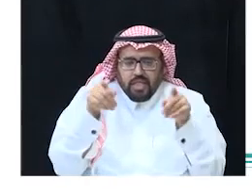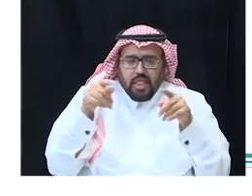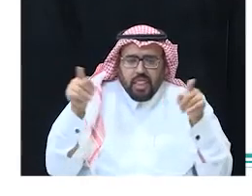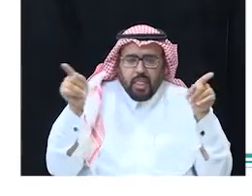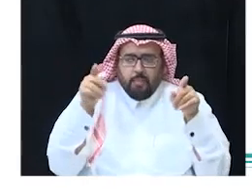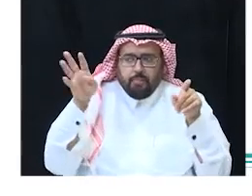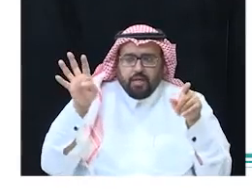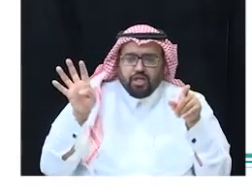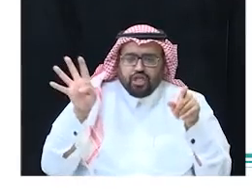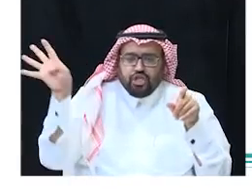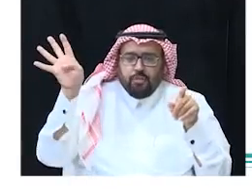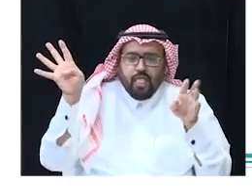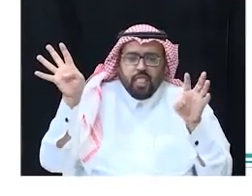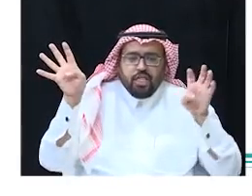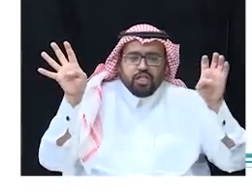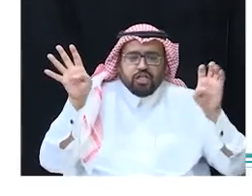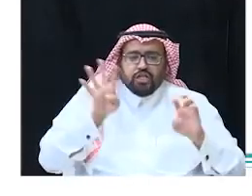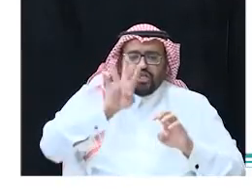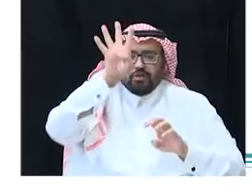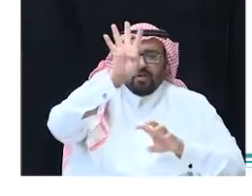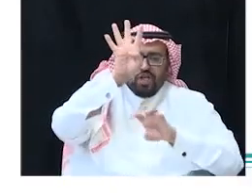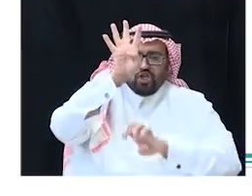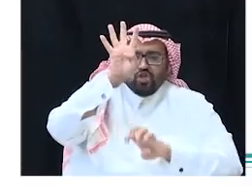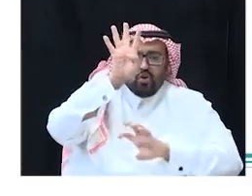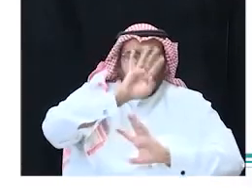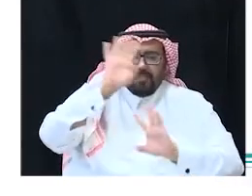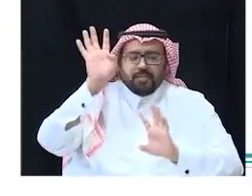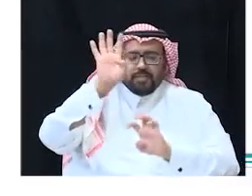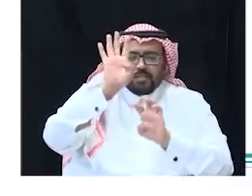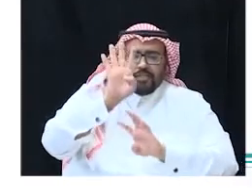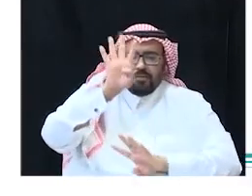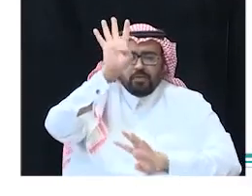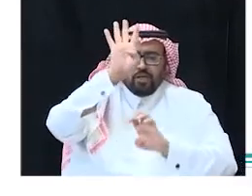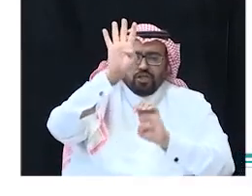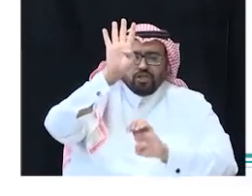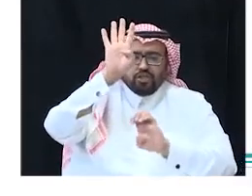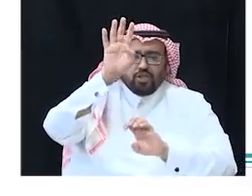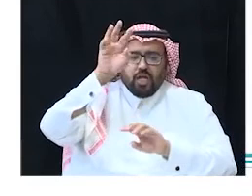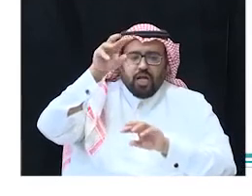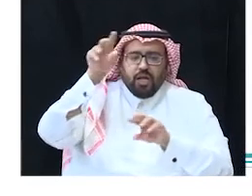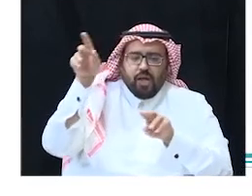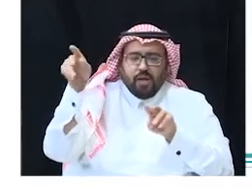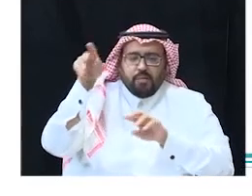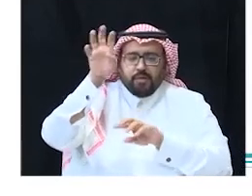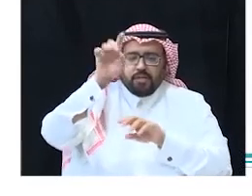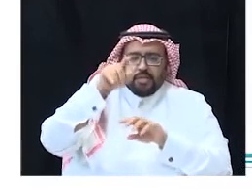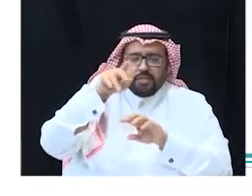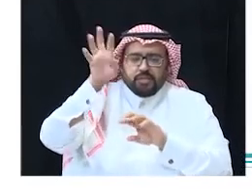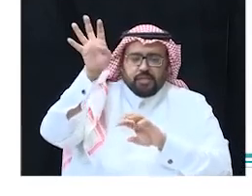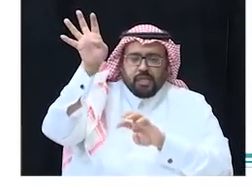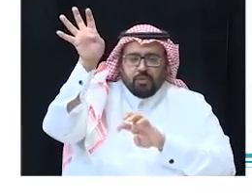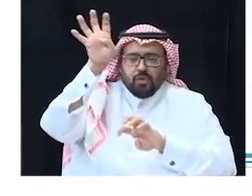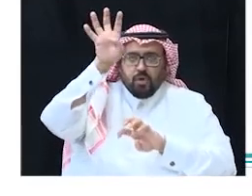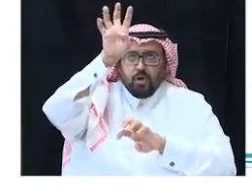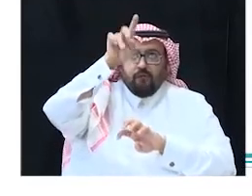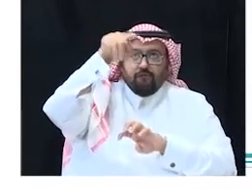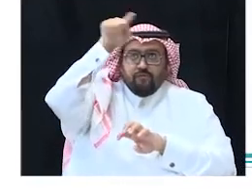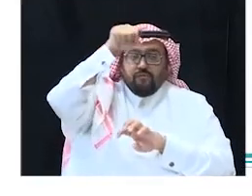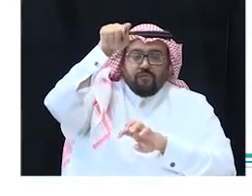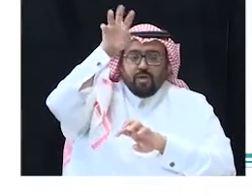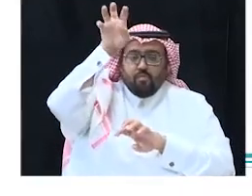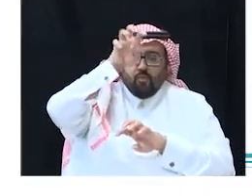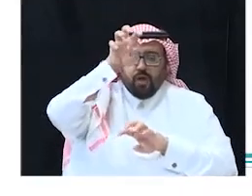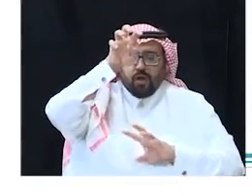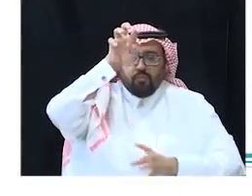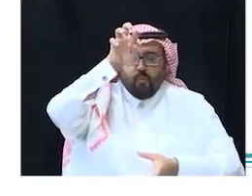قوة المغناطيس تركزت عند قطبين. هنا في قوة، نعم في قوة، ولكن ليس بعدد إيش؟ بعدد برادة الحديد التي كانت عند